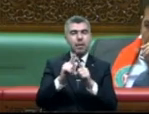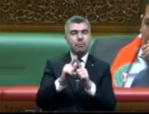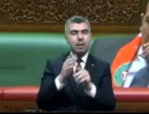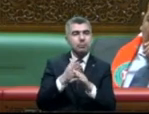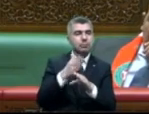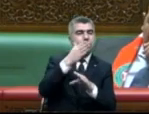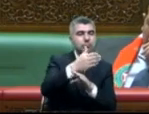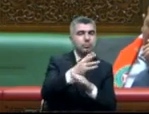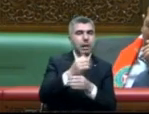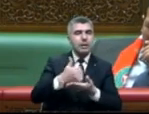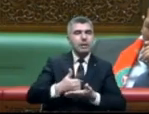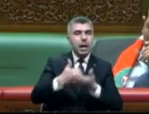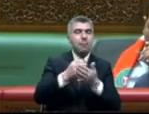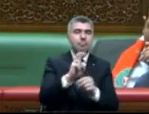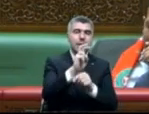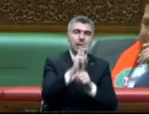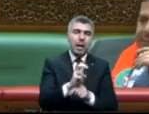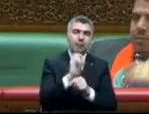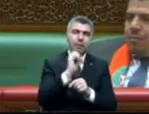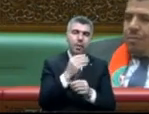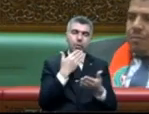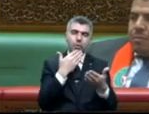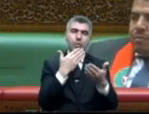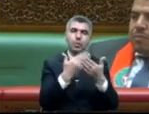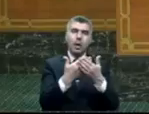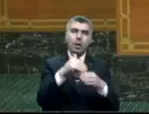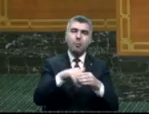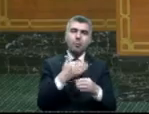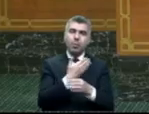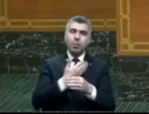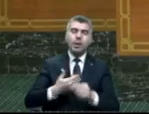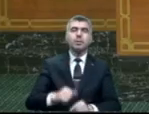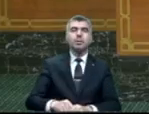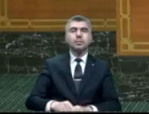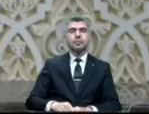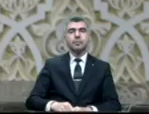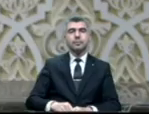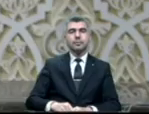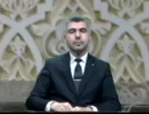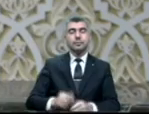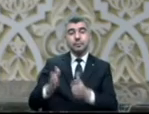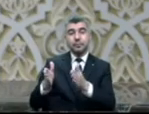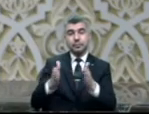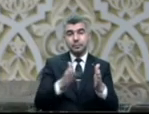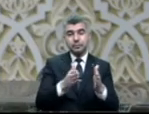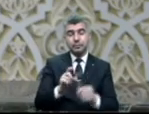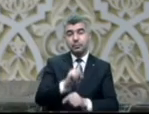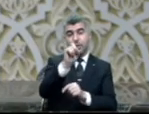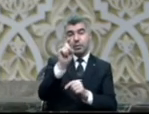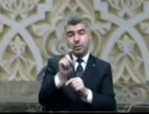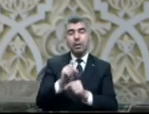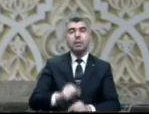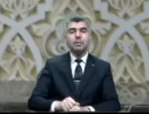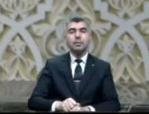المصادر التمويل ودعم قراراتها. شكرا التنافسية. شكرا السيدة المستشارة، انتهى الوقت، انتهى الوقت. نمر الآن إلى السؤال